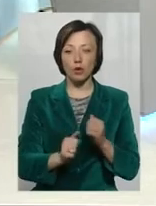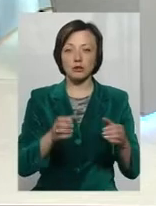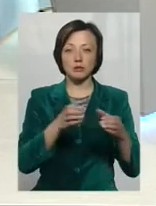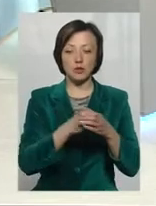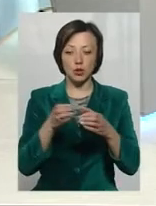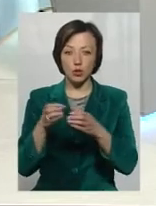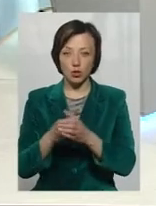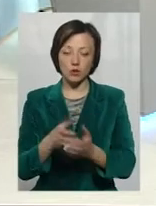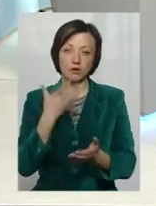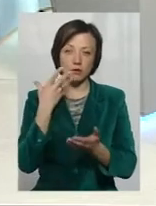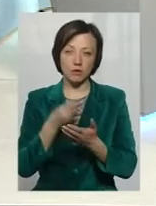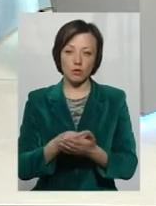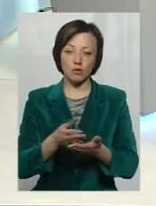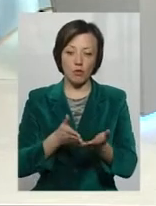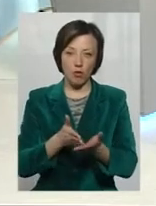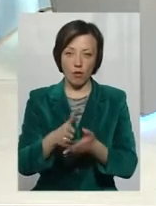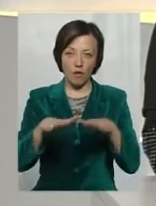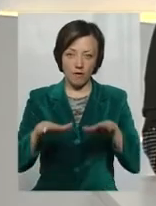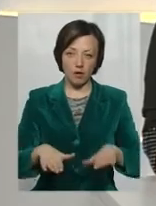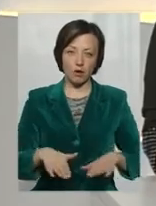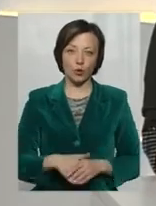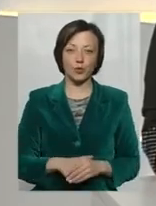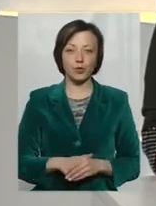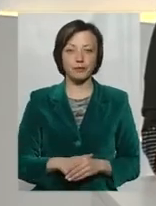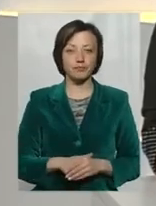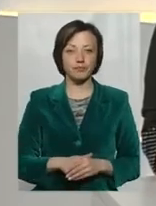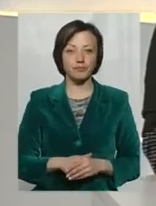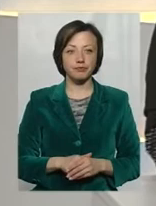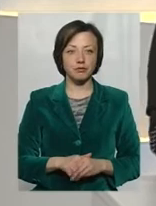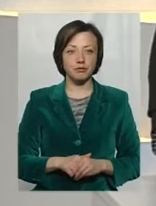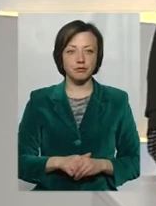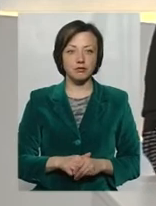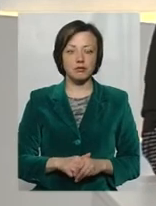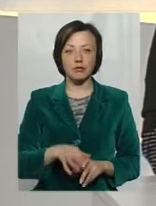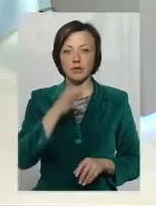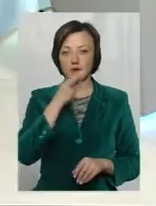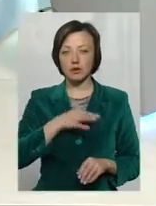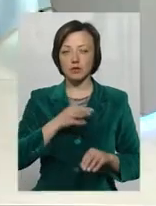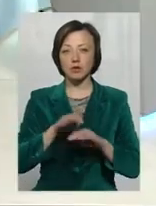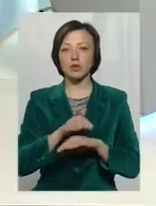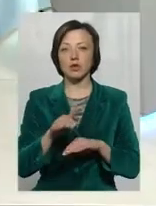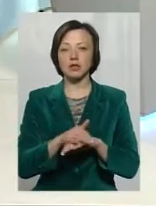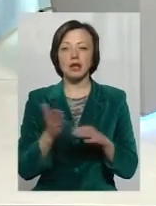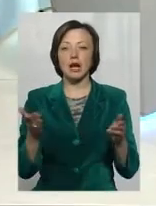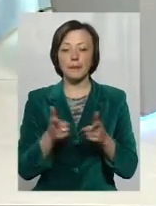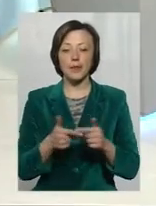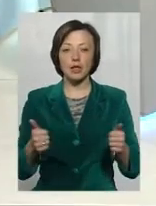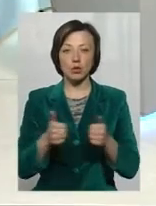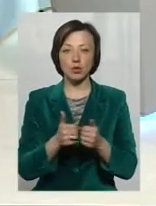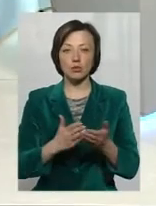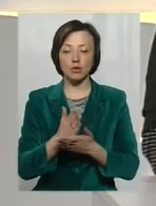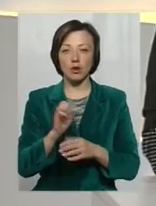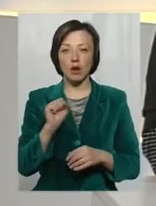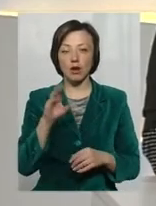несе службу по своєму профілю. Пане Вікторе, скажіть, будь ласка, які підрозділи несуть службу у зоні АТО